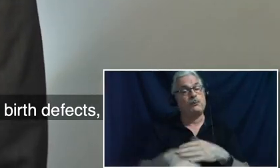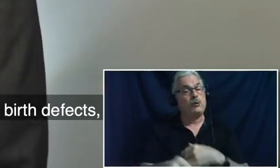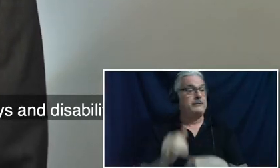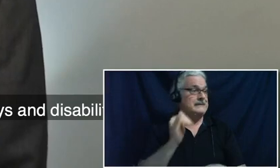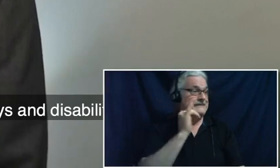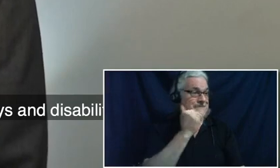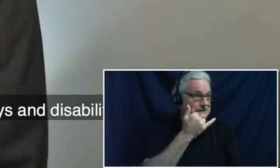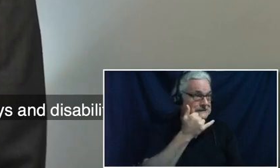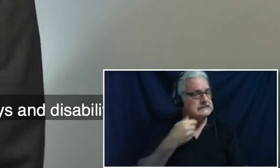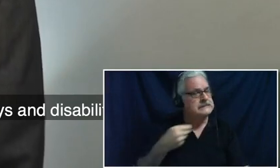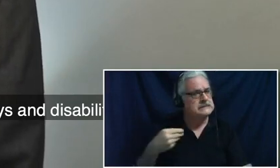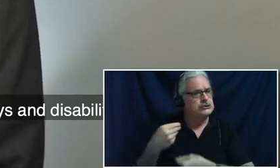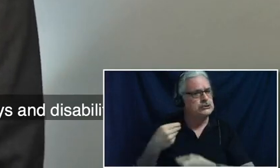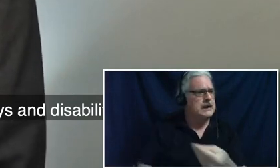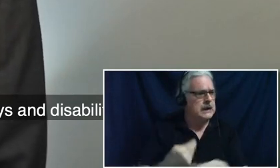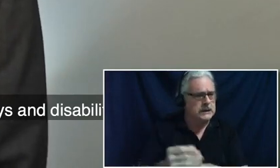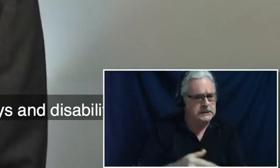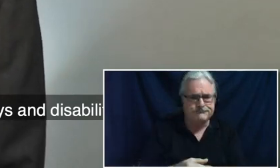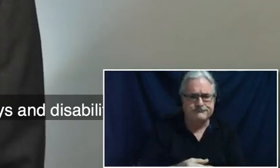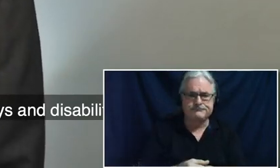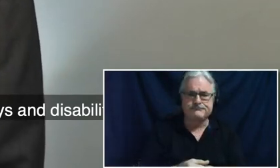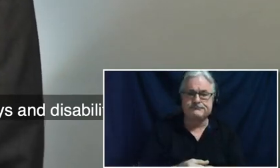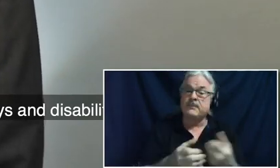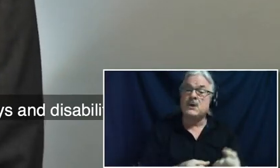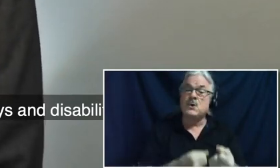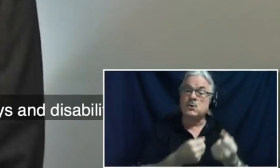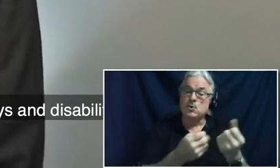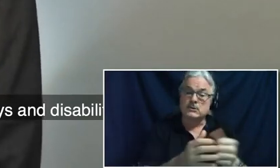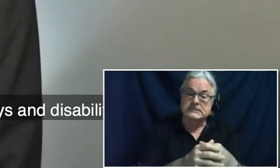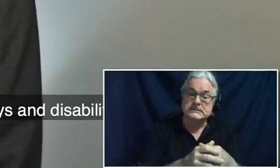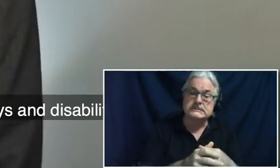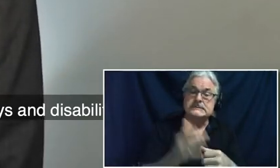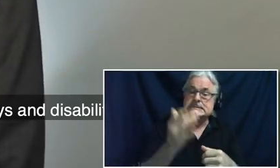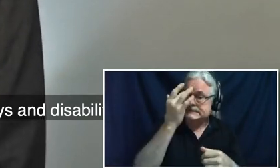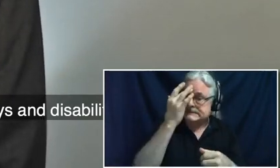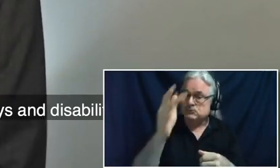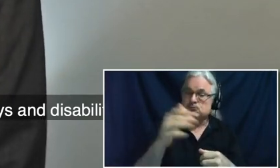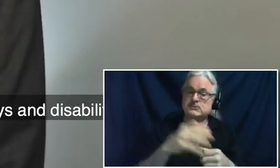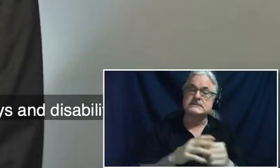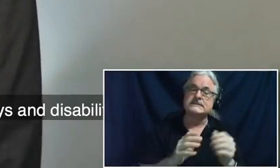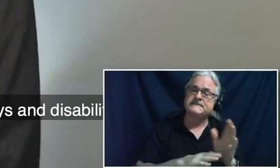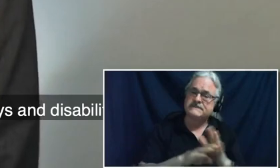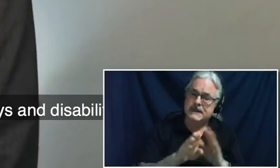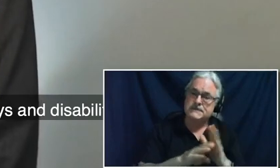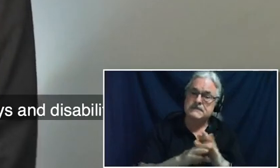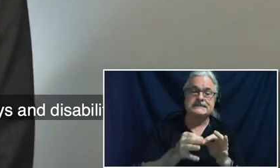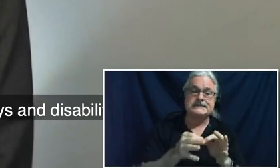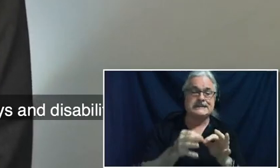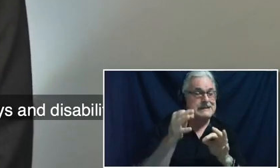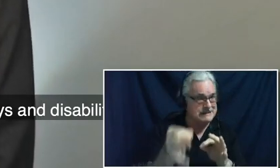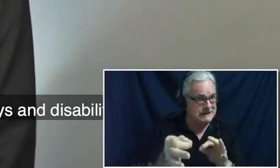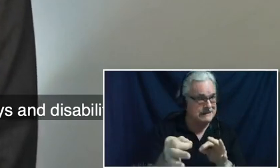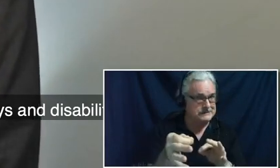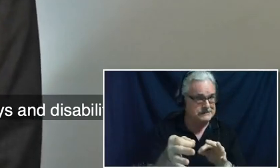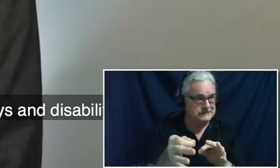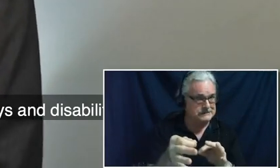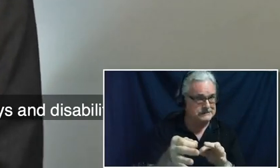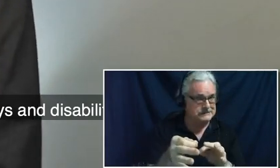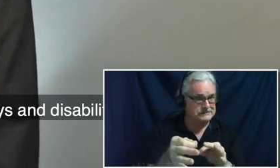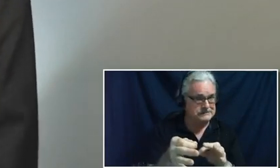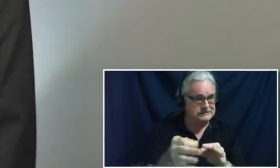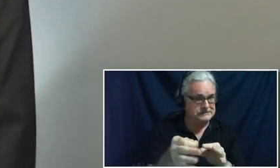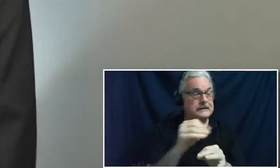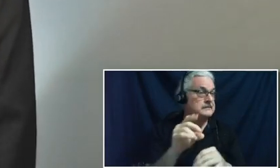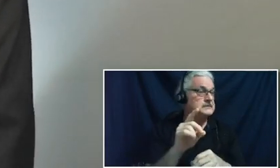les plus communes et elle cause des déficiences dans le développement physique et intellectuel, des retards,